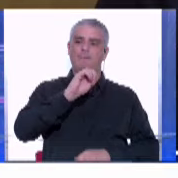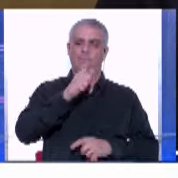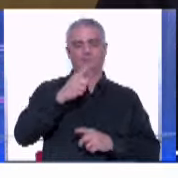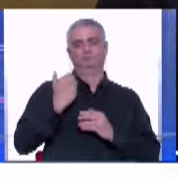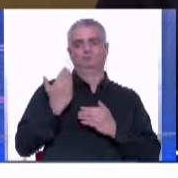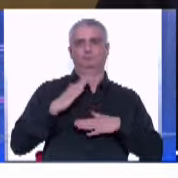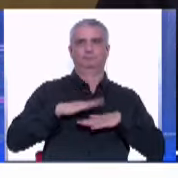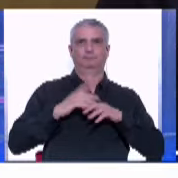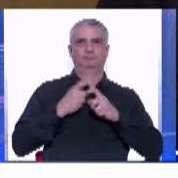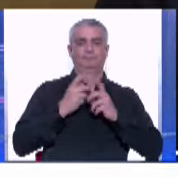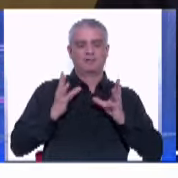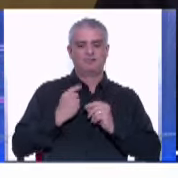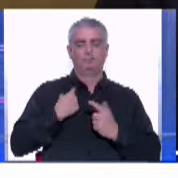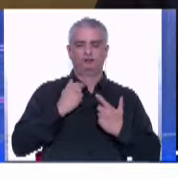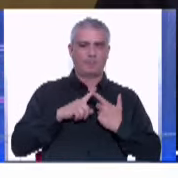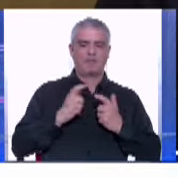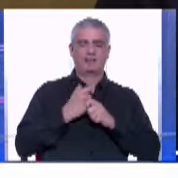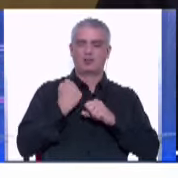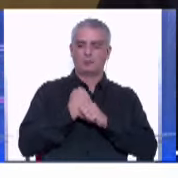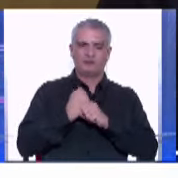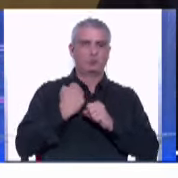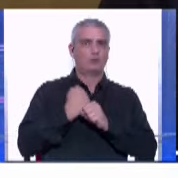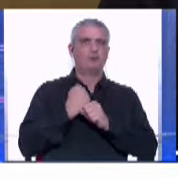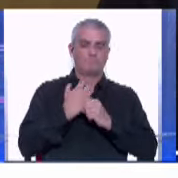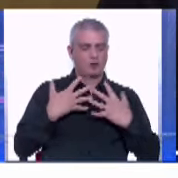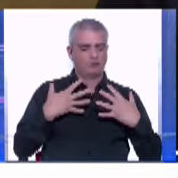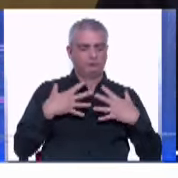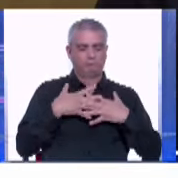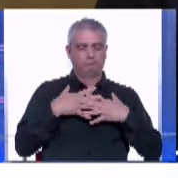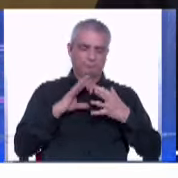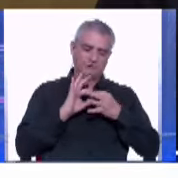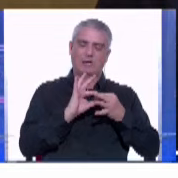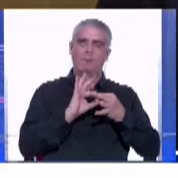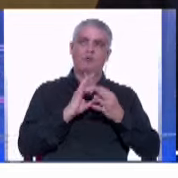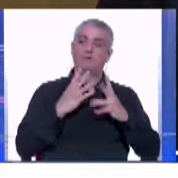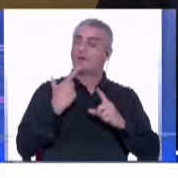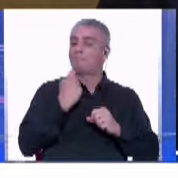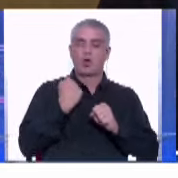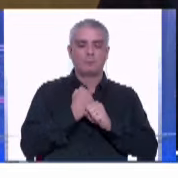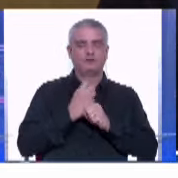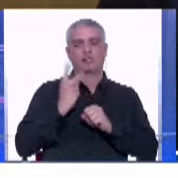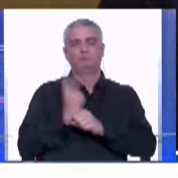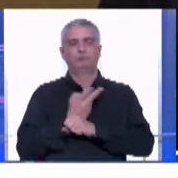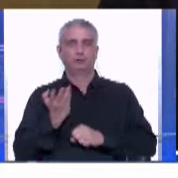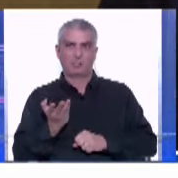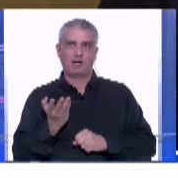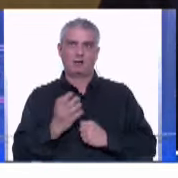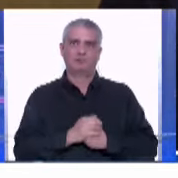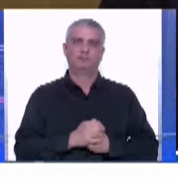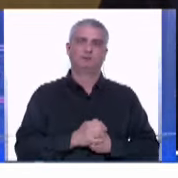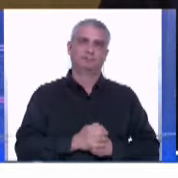המסיימת, עם השב"כ, יחידות מבצעיות שעובדות צמוד במאות מבצעים, גם בשגרה,